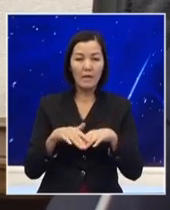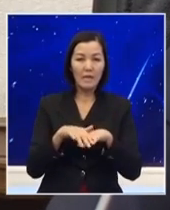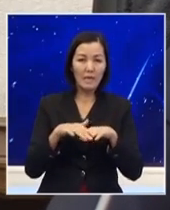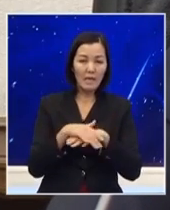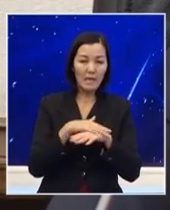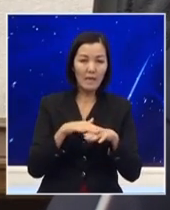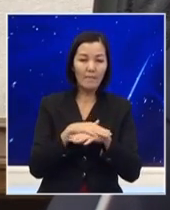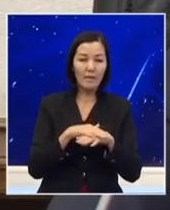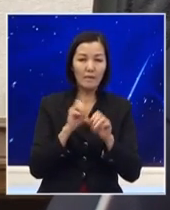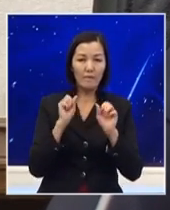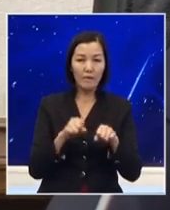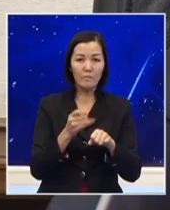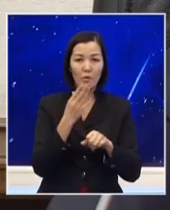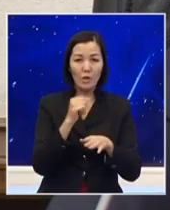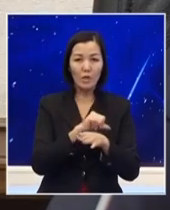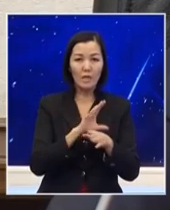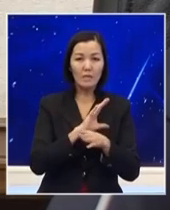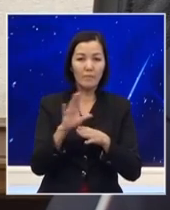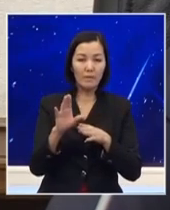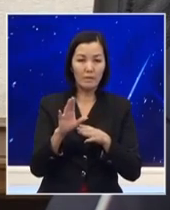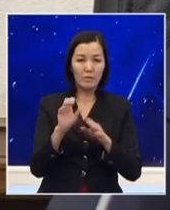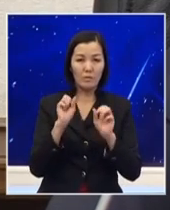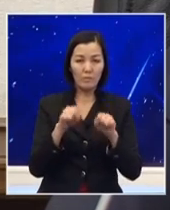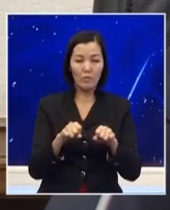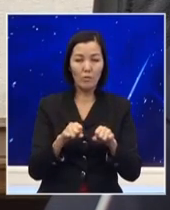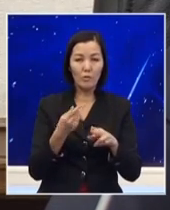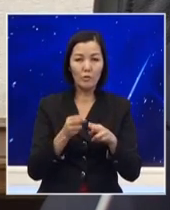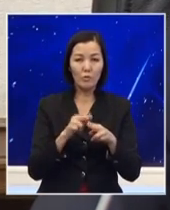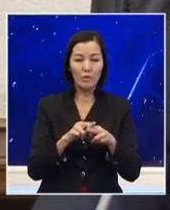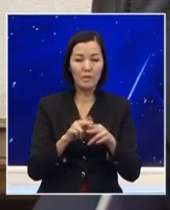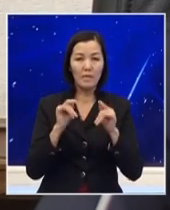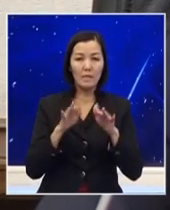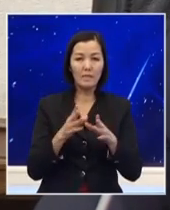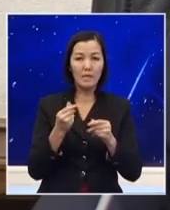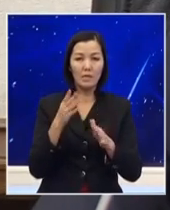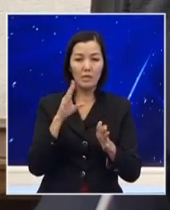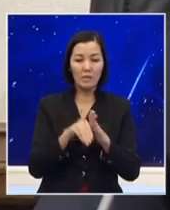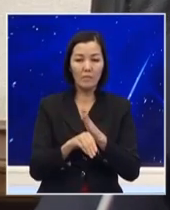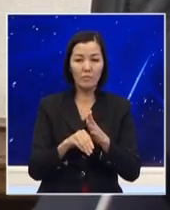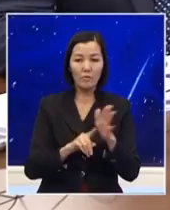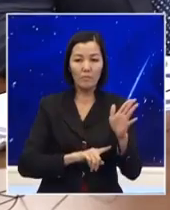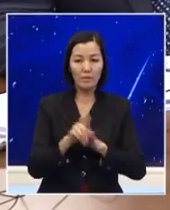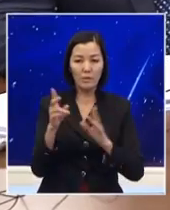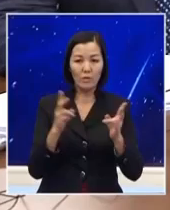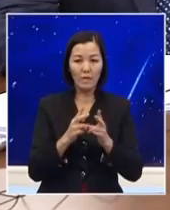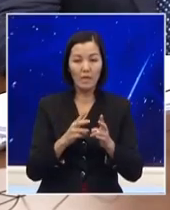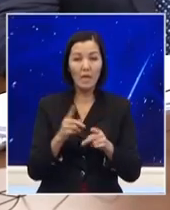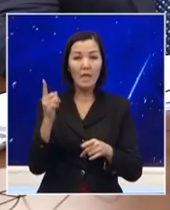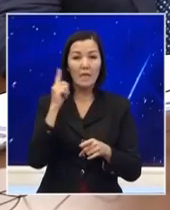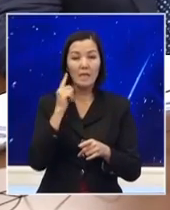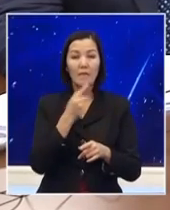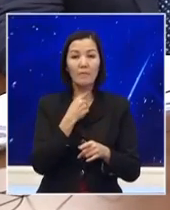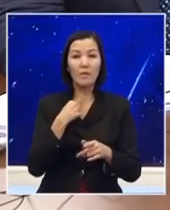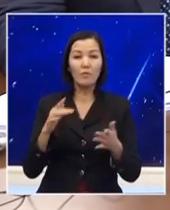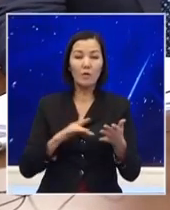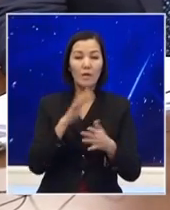аймақтарына мүмкіндік болса, шетелдерден ұсыныс түсер. Сондықтан осы іске инвестор тап, қолға ал. Тыңдалым Талдықорғандық